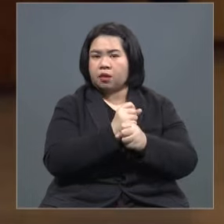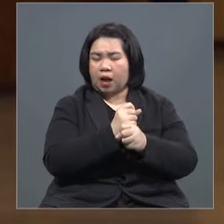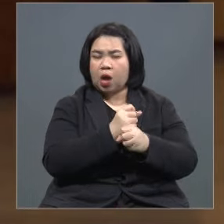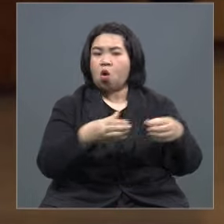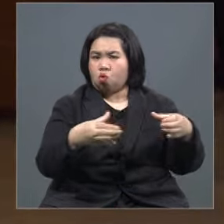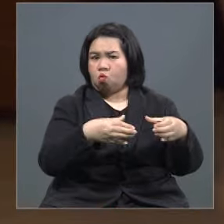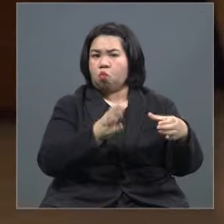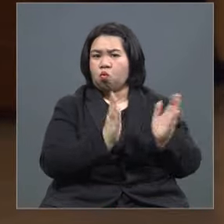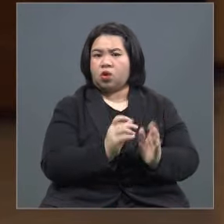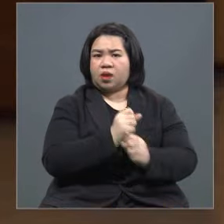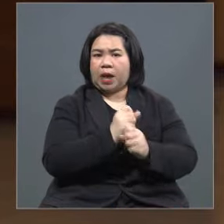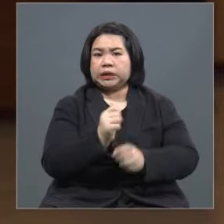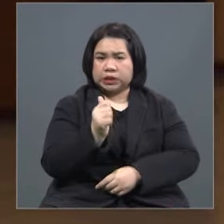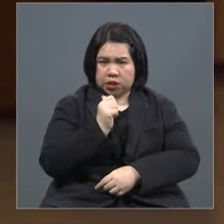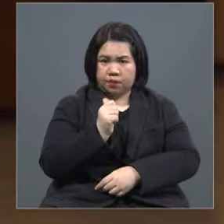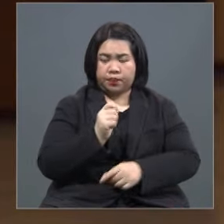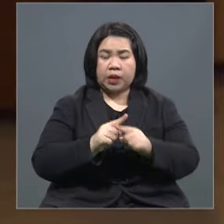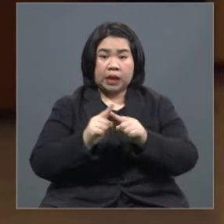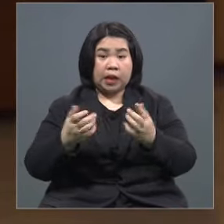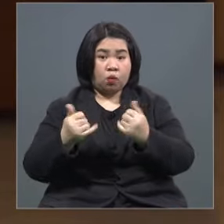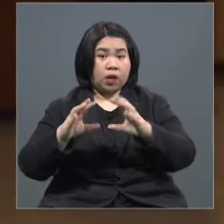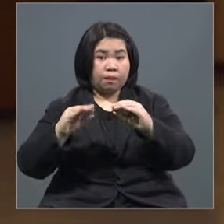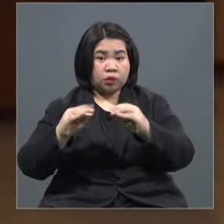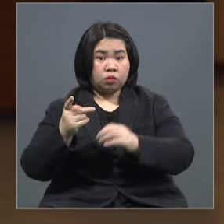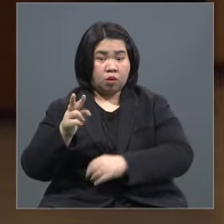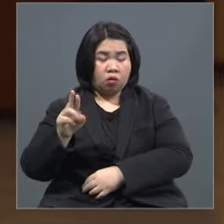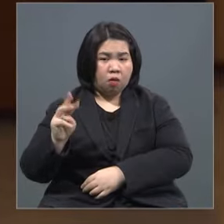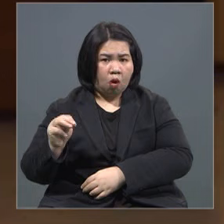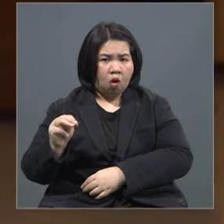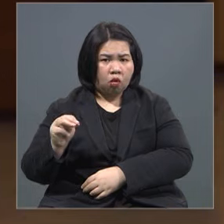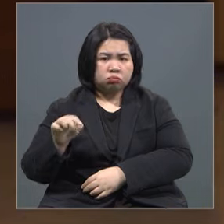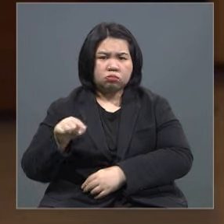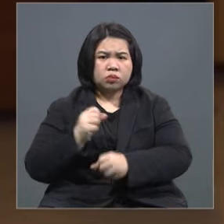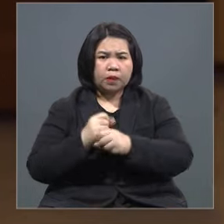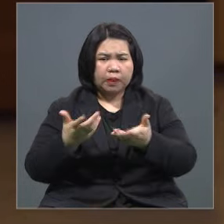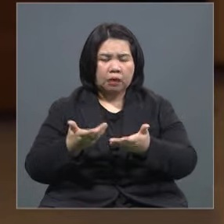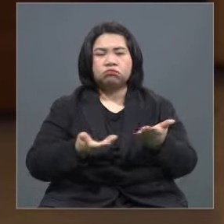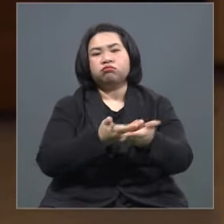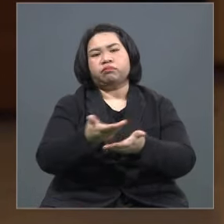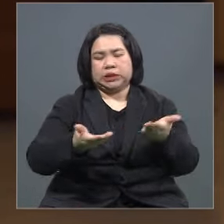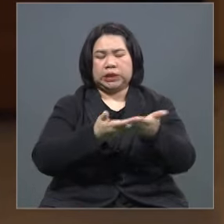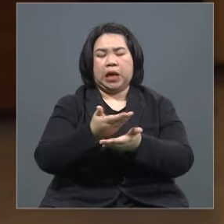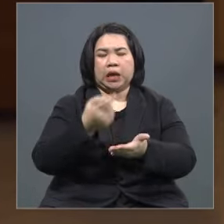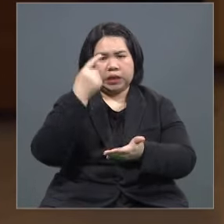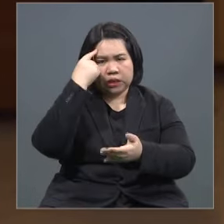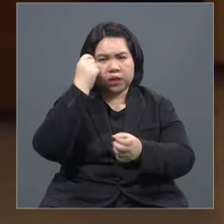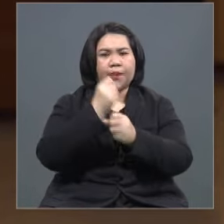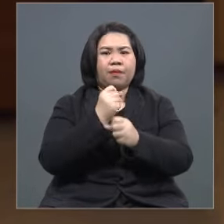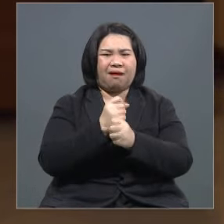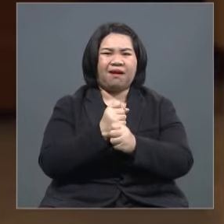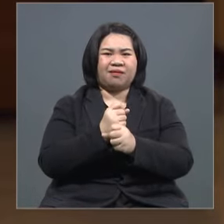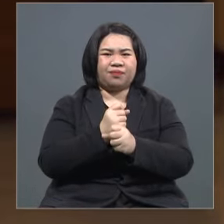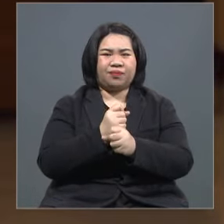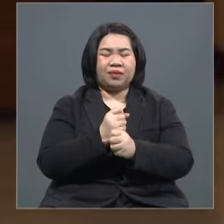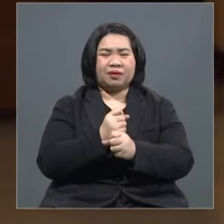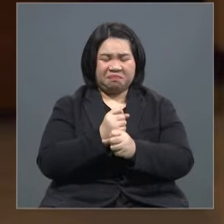ดเดิมทั้งหมดในการประชุมครม.วันนี้ก็คงเป็นการช่วยกันคิดว่าจะช่วยกันทำยังไงเพราะว่าม